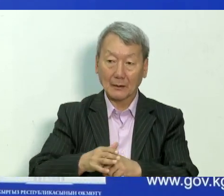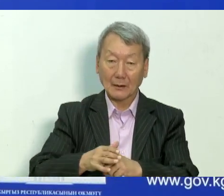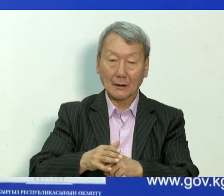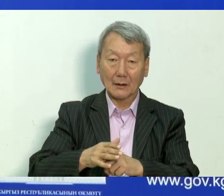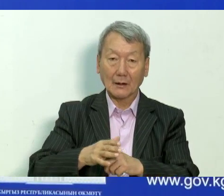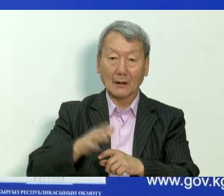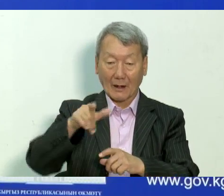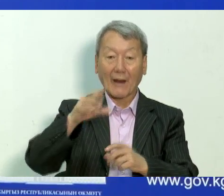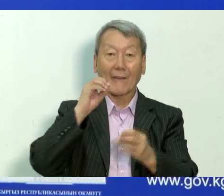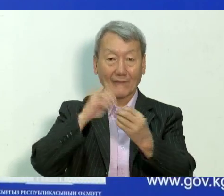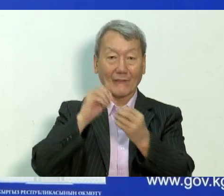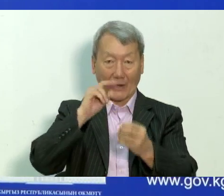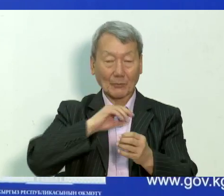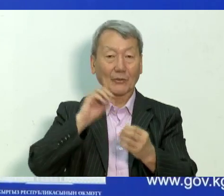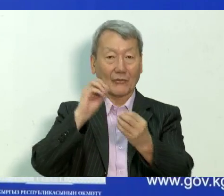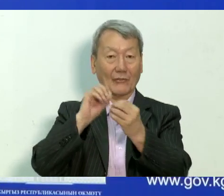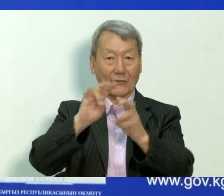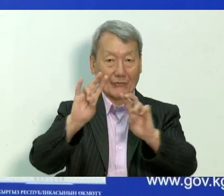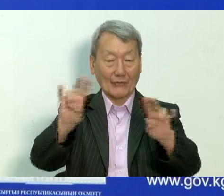ездить